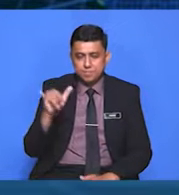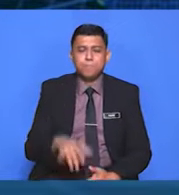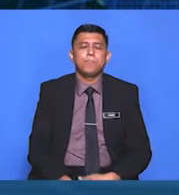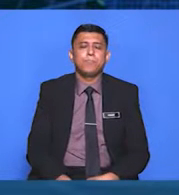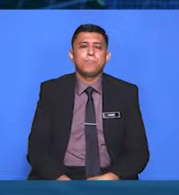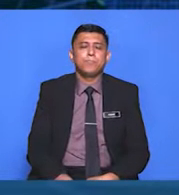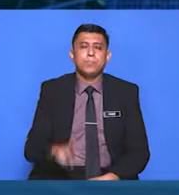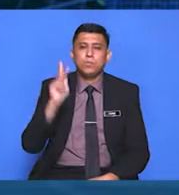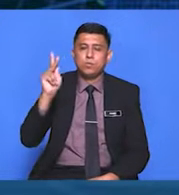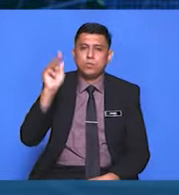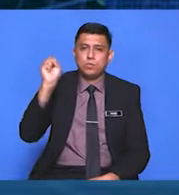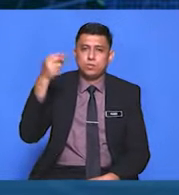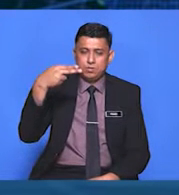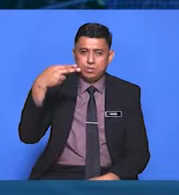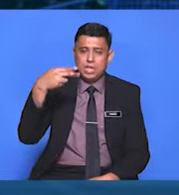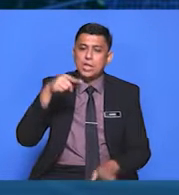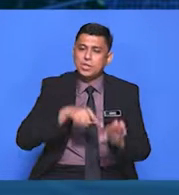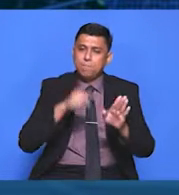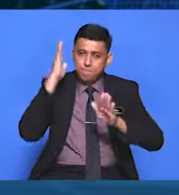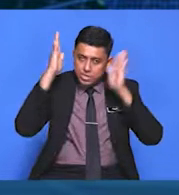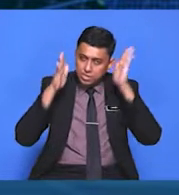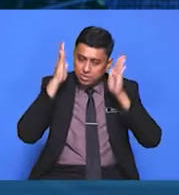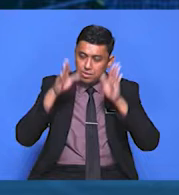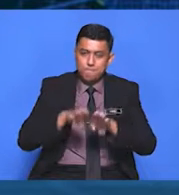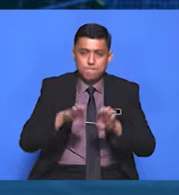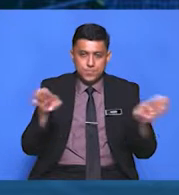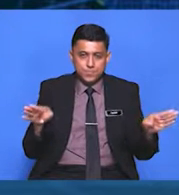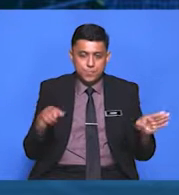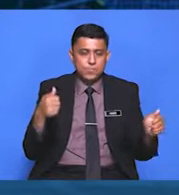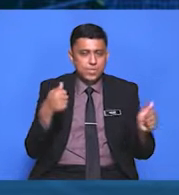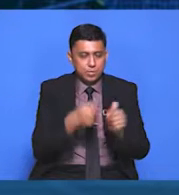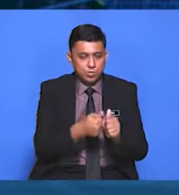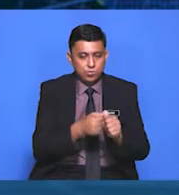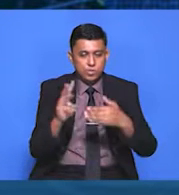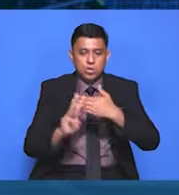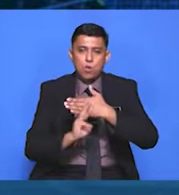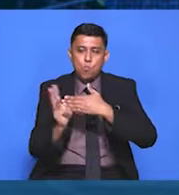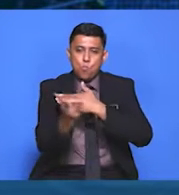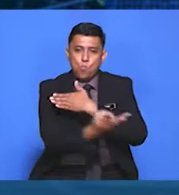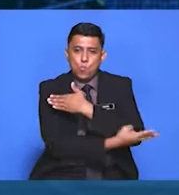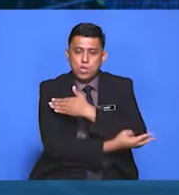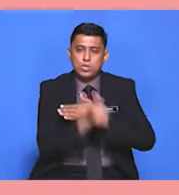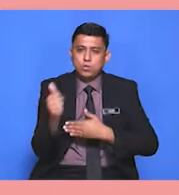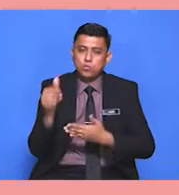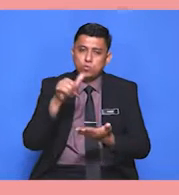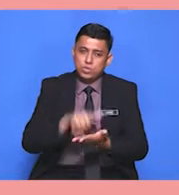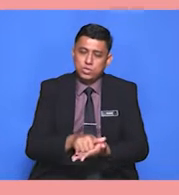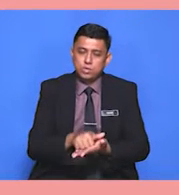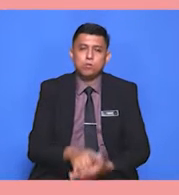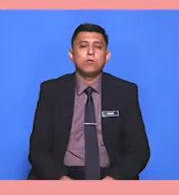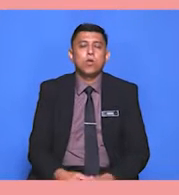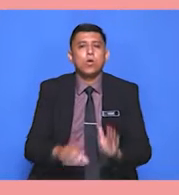Kos sara hidup kita di Malaysia berbeza mengikut kawasan, iaitu